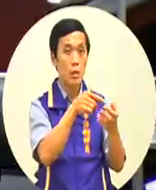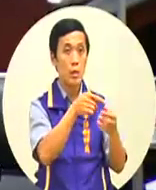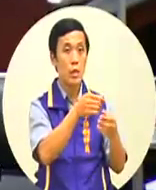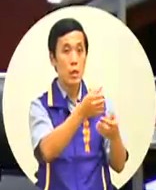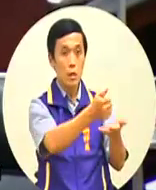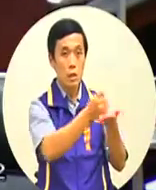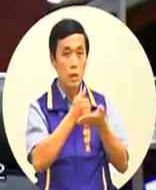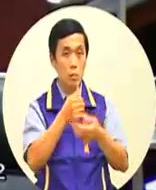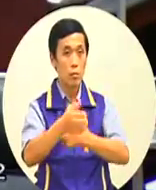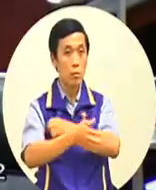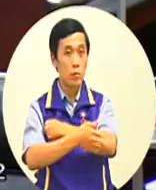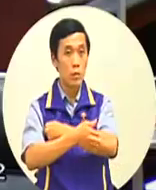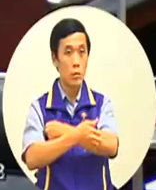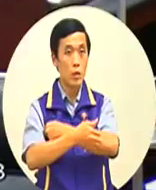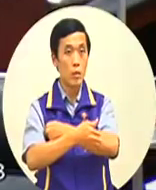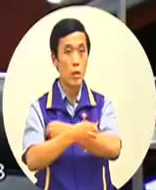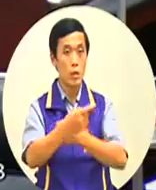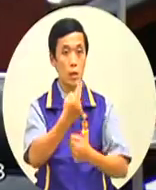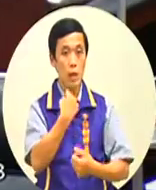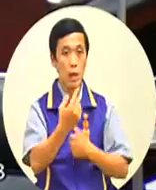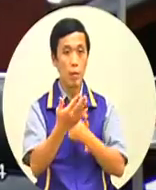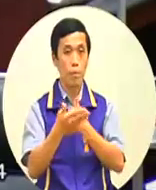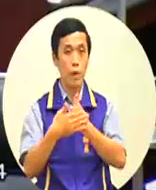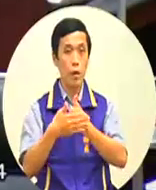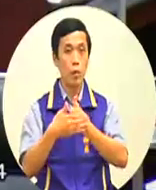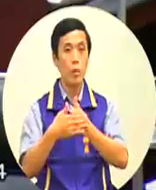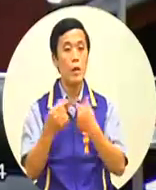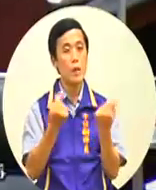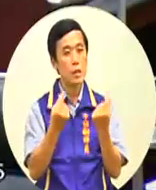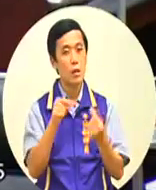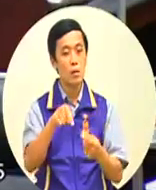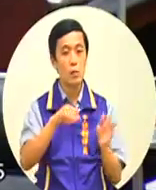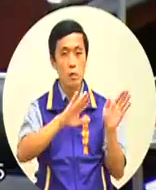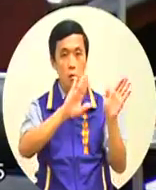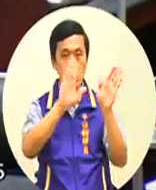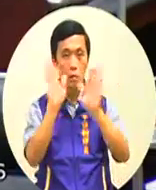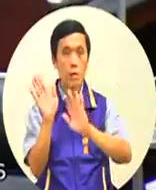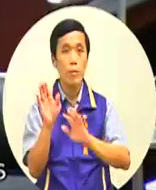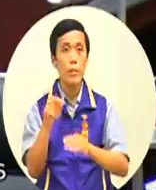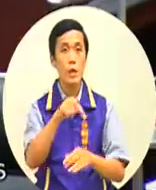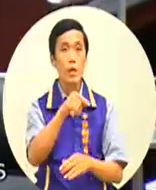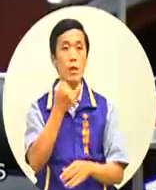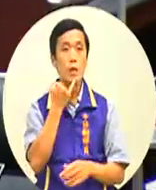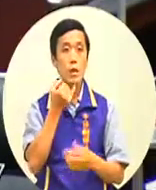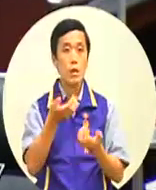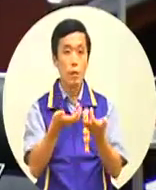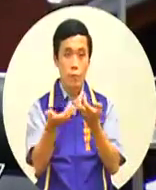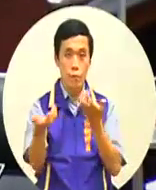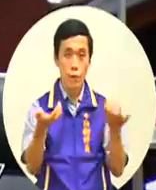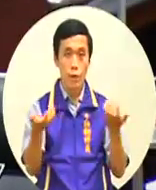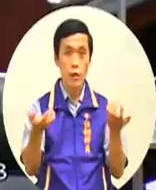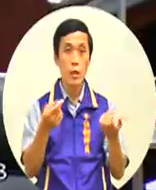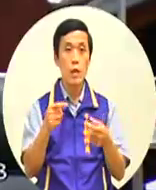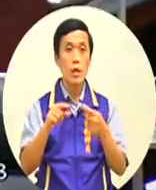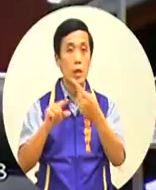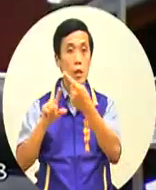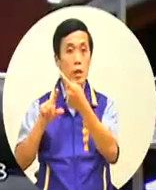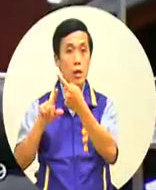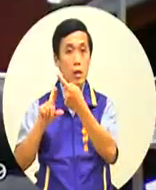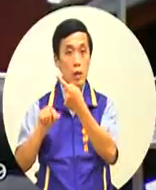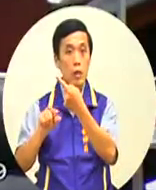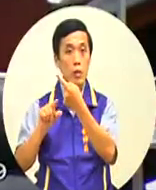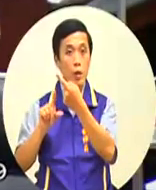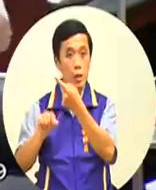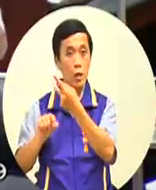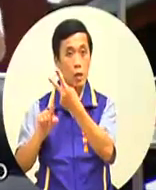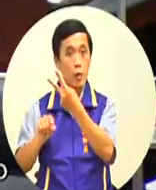济工要来做，安尼就可以类似这样。啊，伊会当分得开，我一月甲请，一月甲